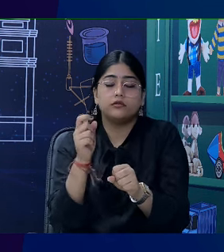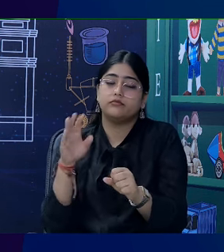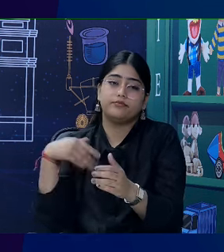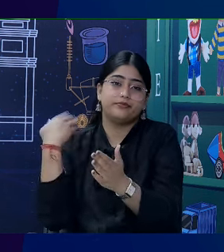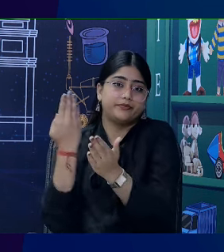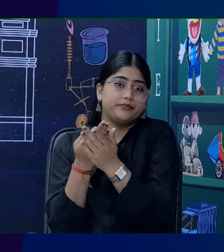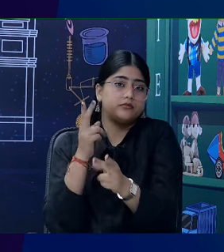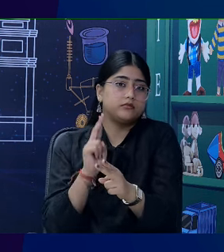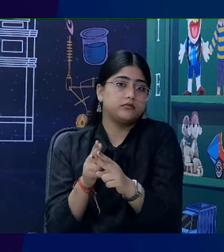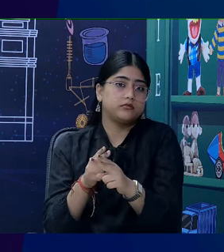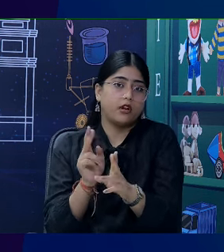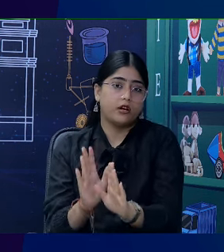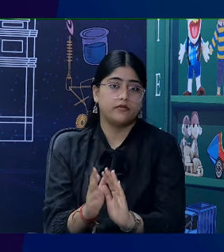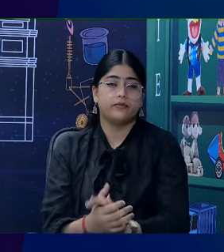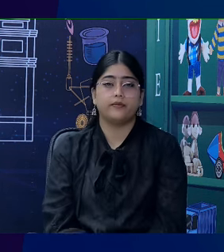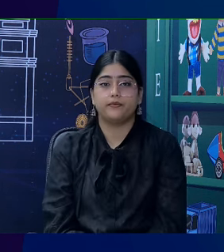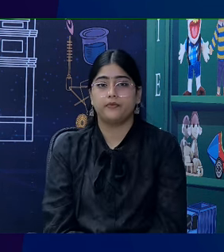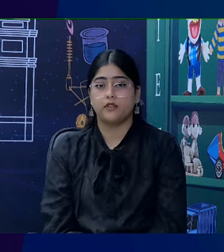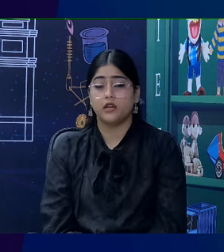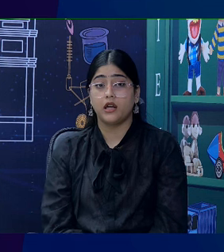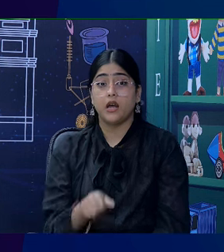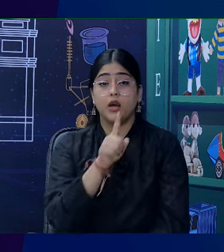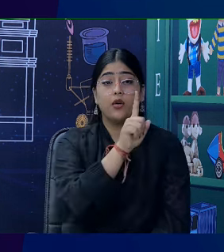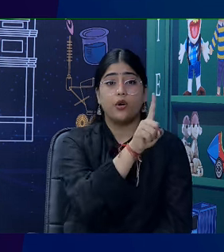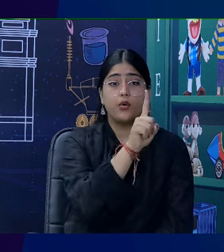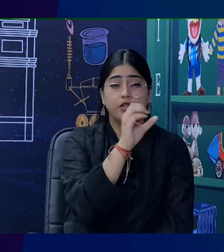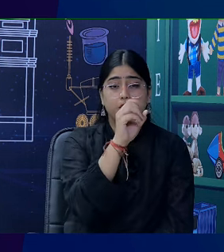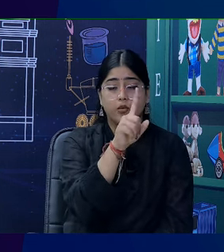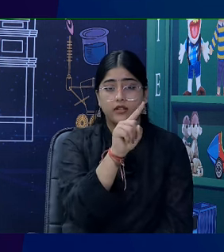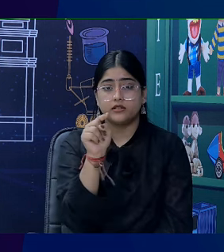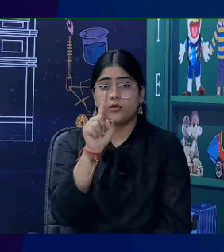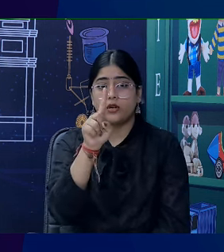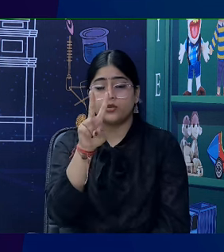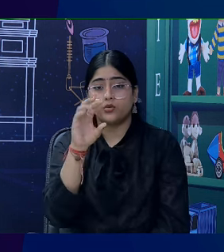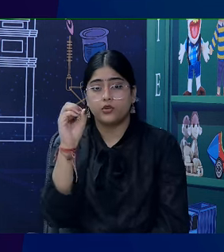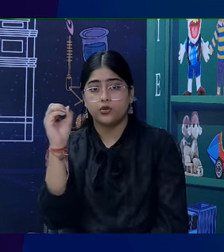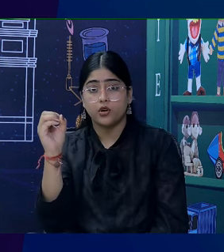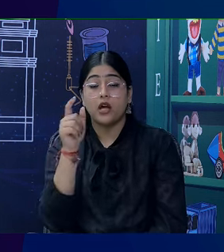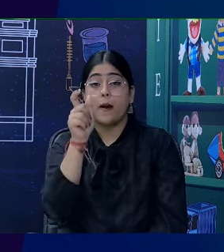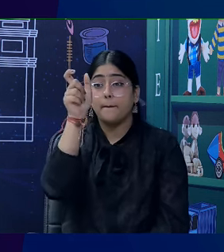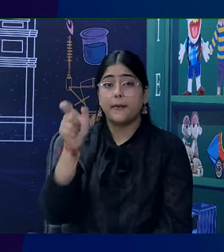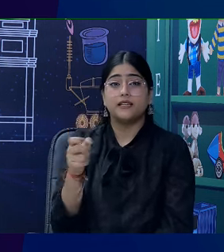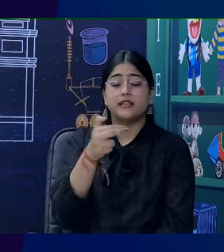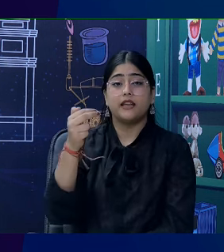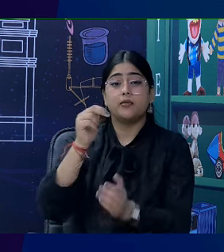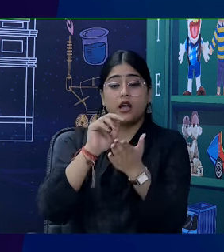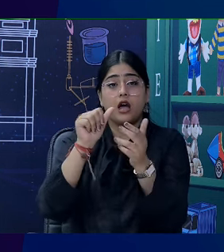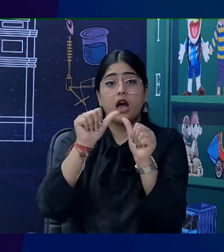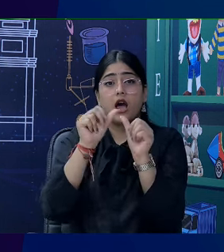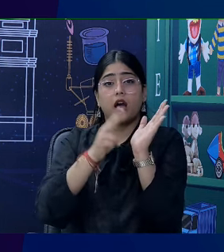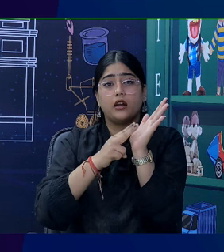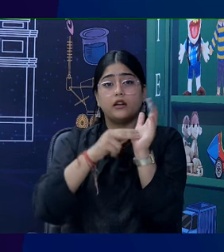वहां पर पॉपुलर है 12वीं शताब्दी में अनंत वर्मन जो गंग वंश का एक बहुत ही शूरवीर